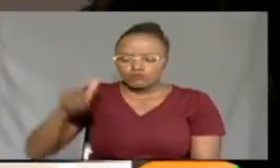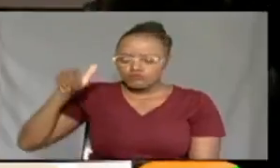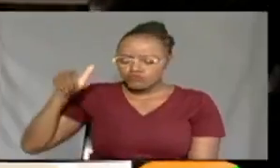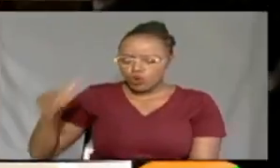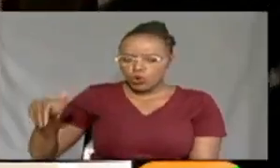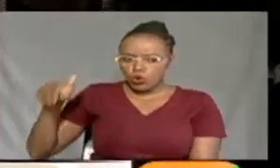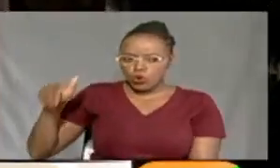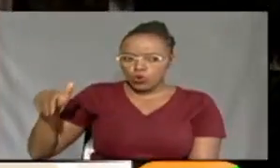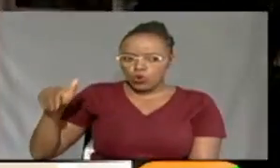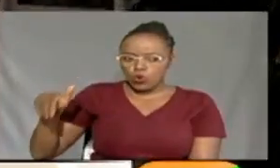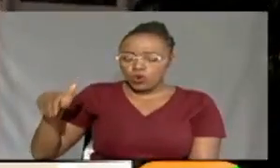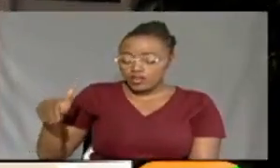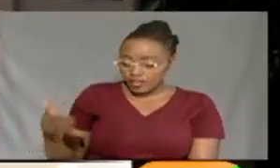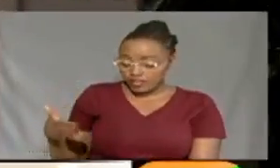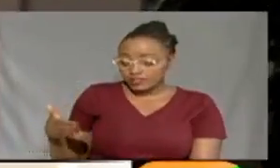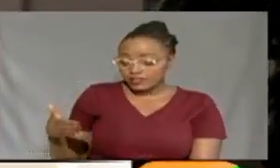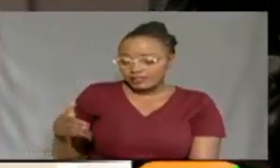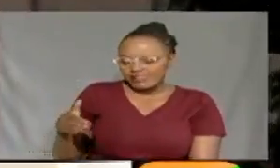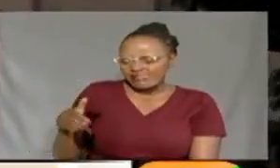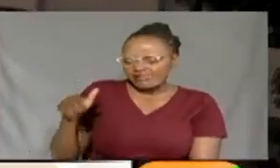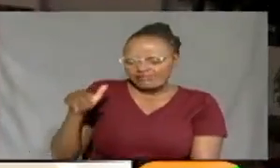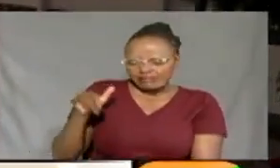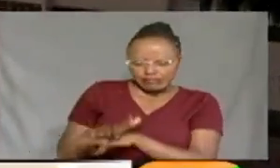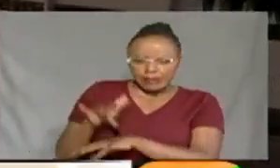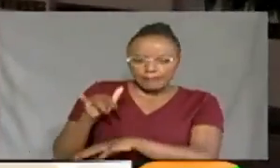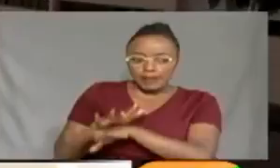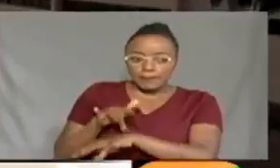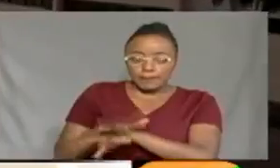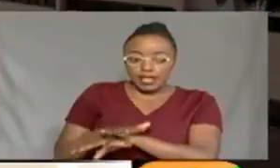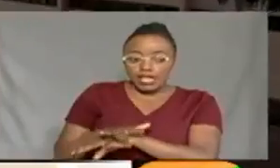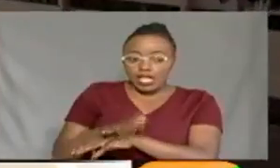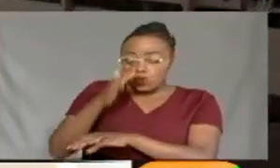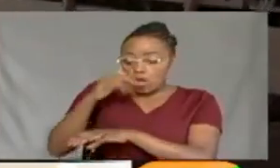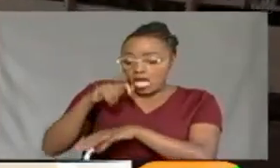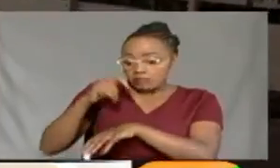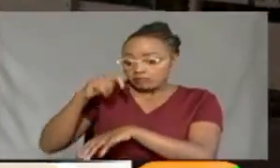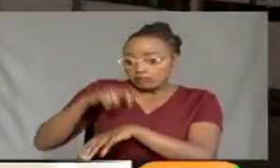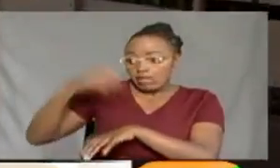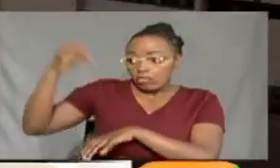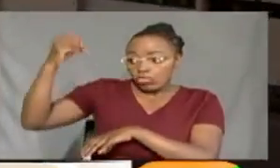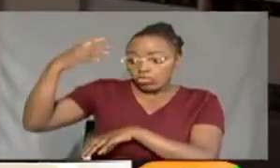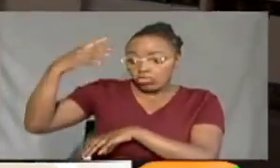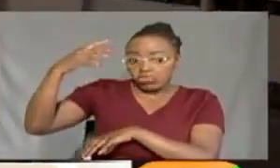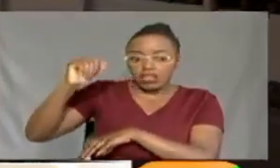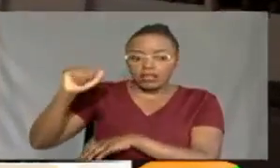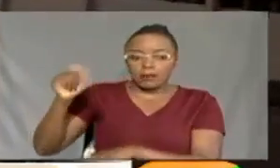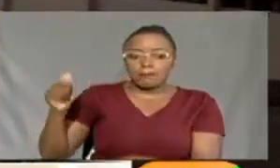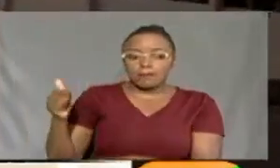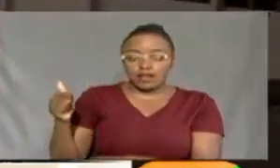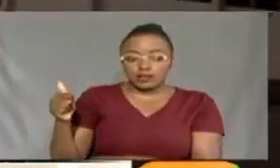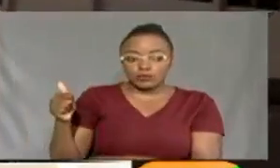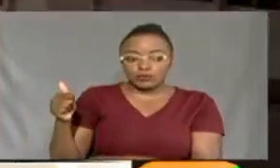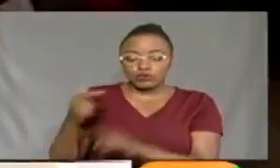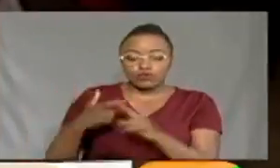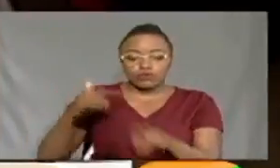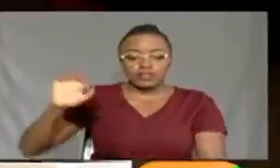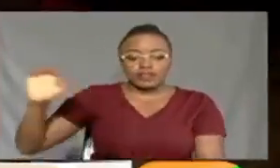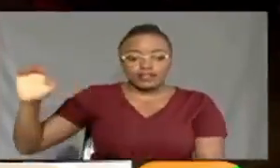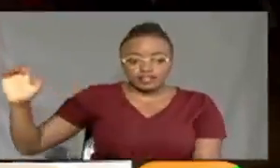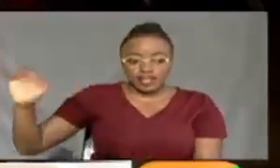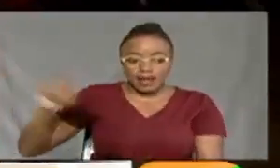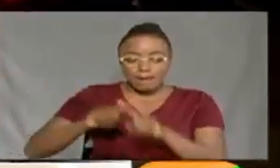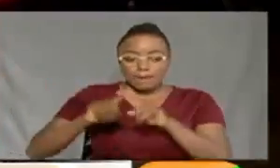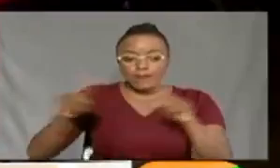Alfajiri, hata jogoo halijawika kwani miale ya jua bado kuchomoza kutoka mashariki,